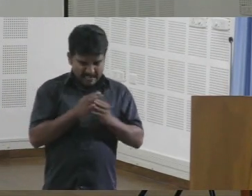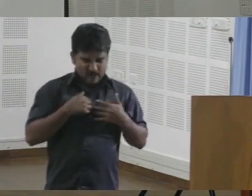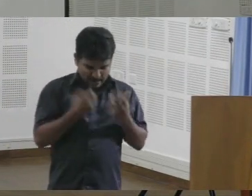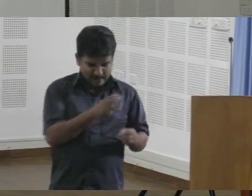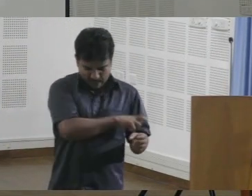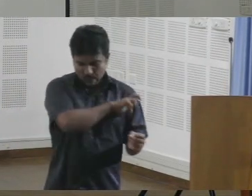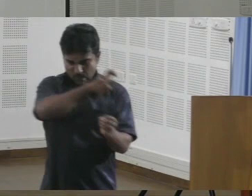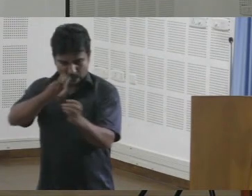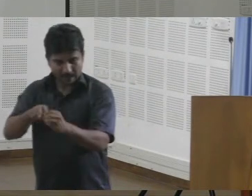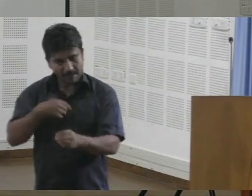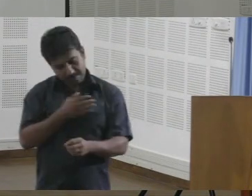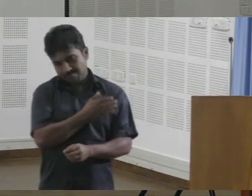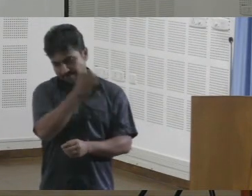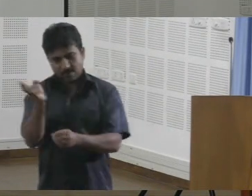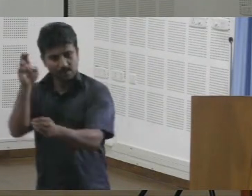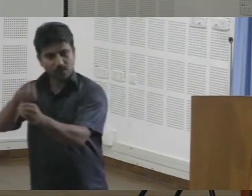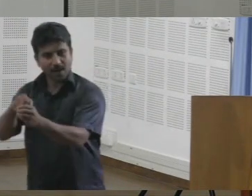പോയി.